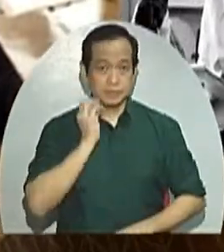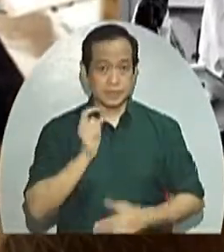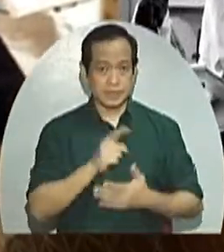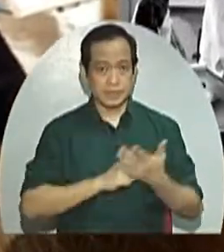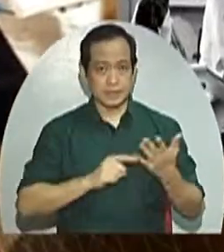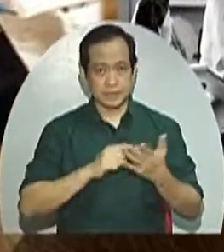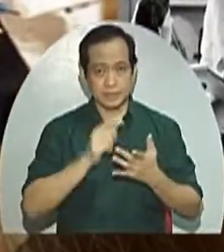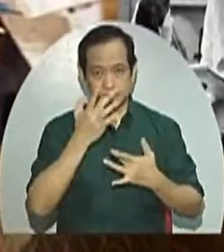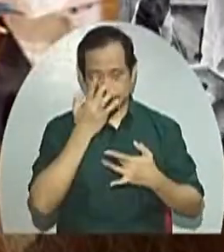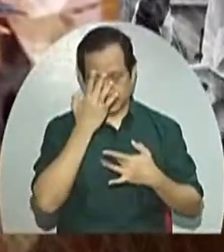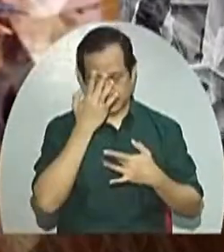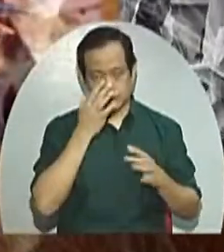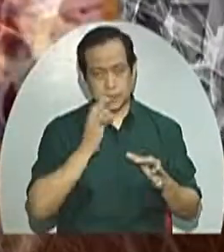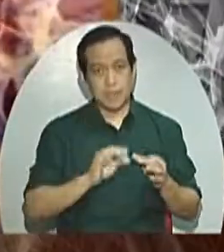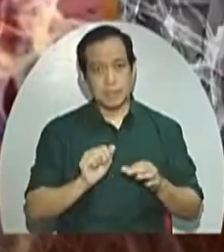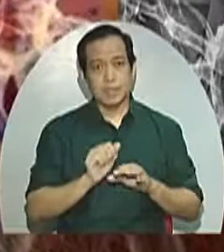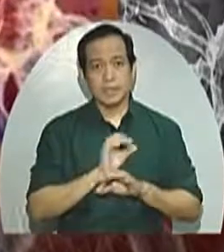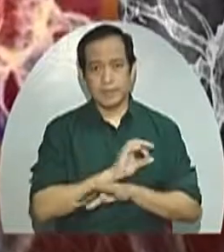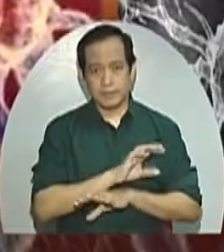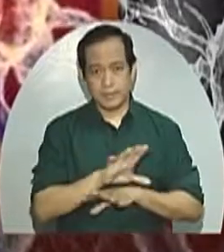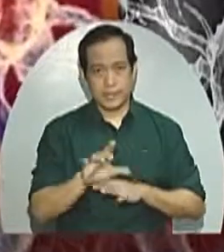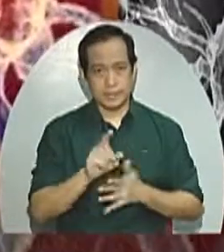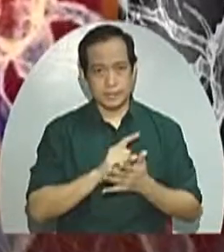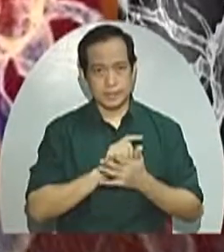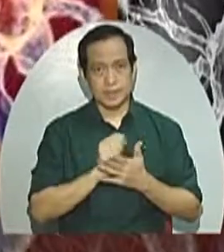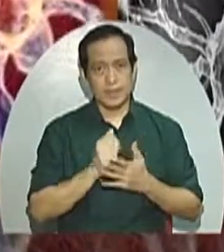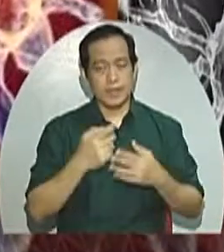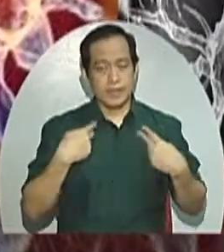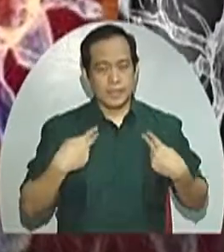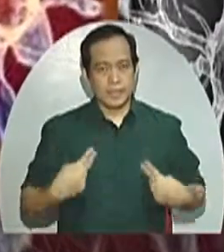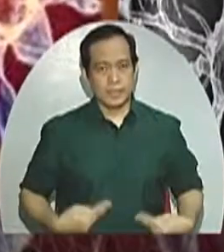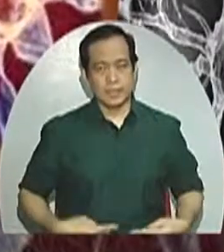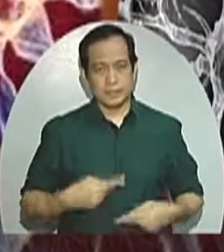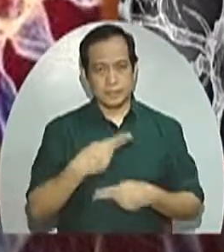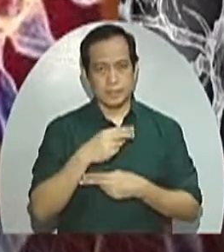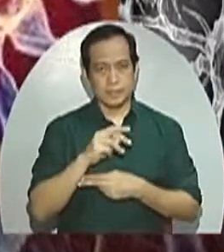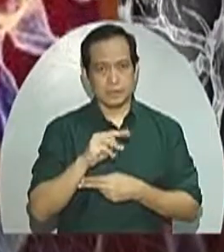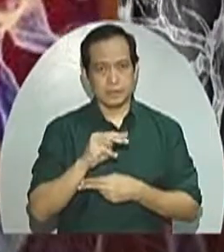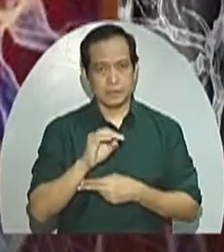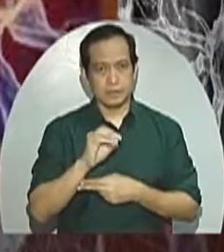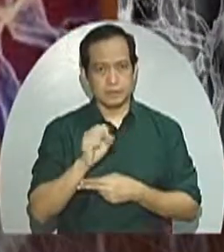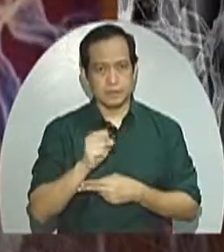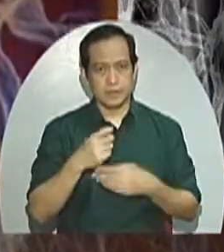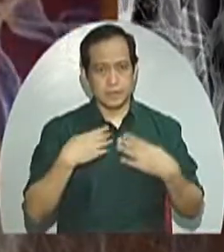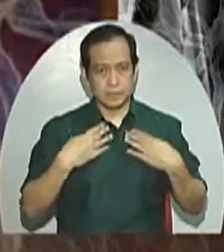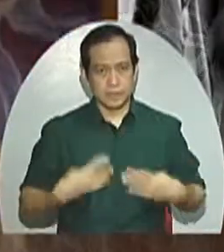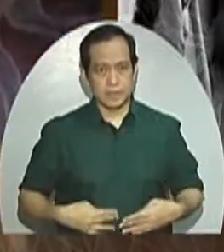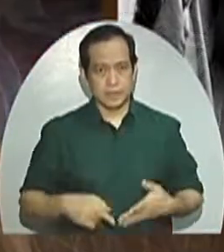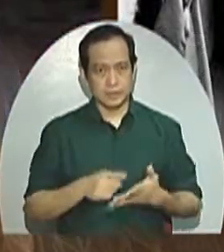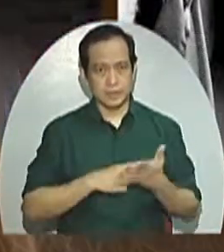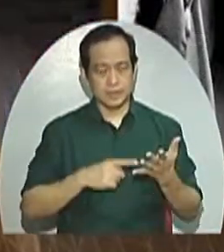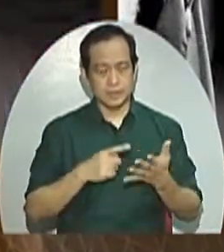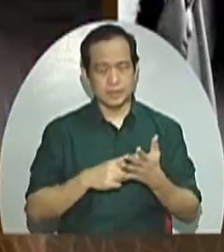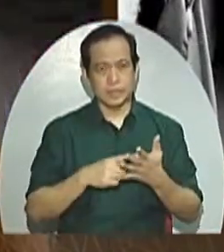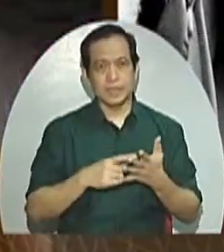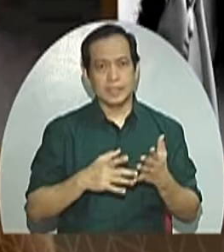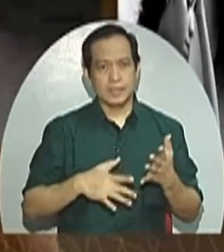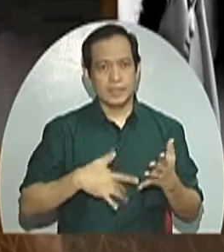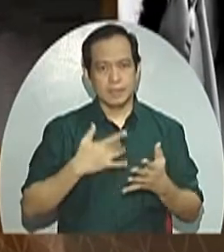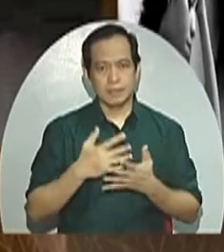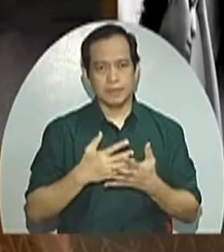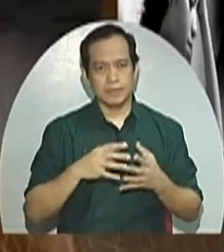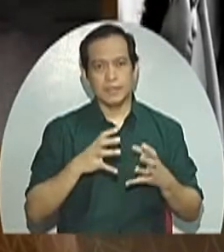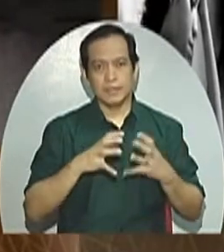dumaranas ng sakit na ito. Kung maaapektuhan ito ang mga malulusog na hormone sa katawan, maaaring makaramdam ng mabilis